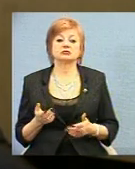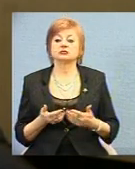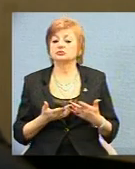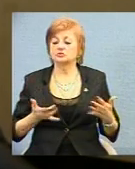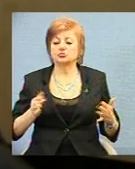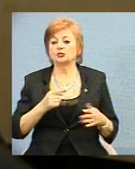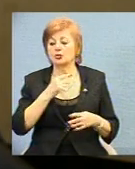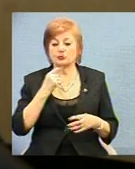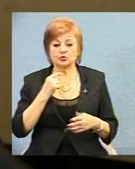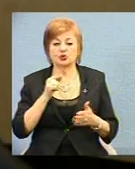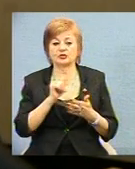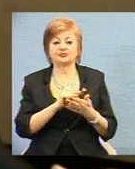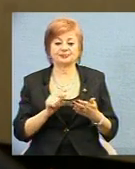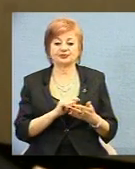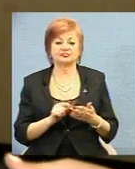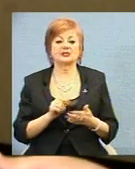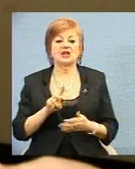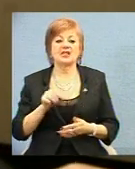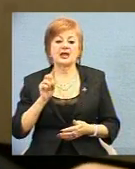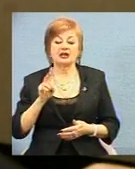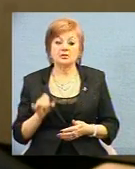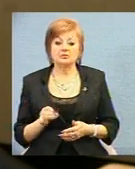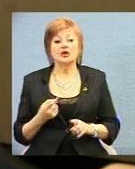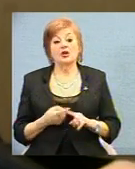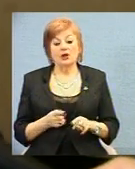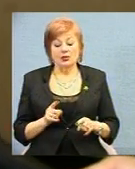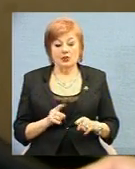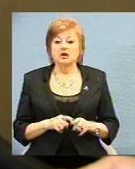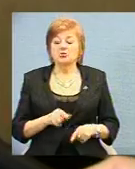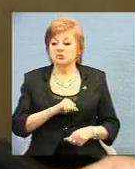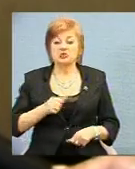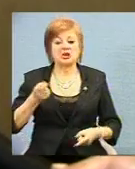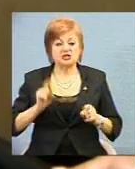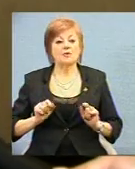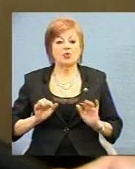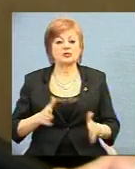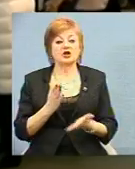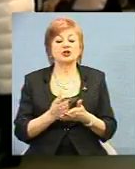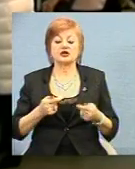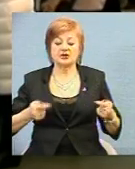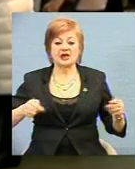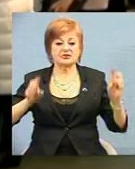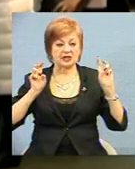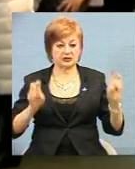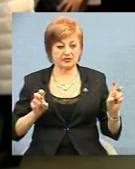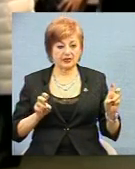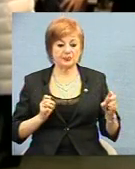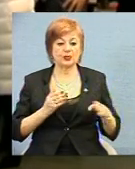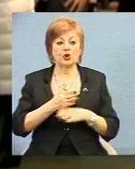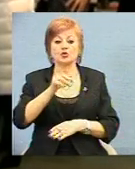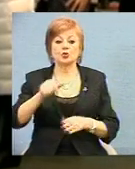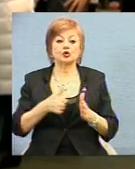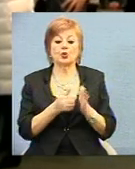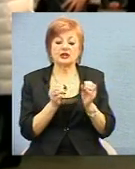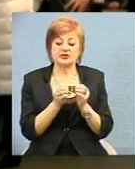тысяч перепостов и лайков. И это тем более удивительно, потому что на самом деле есть и другие темы японские. На відвідувачів до 10